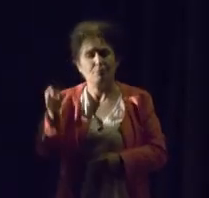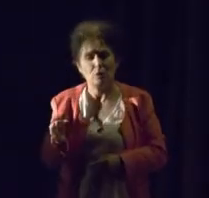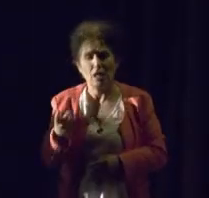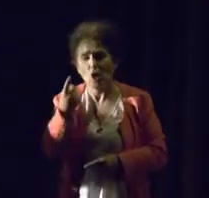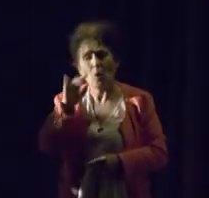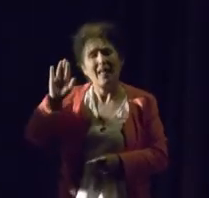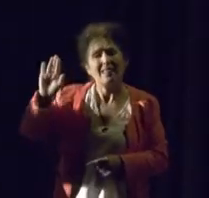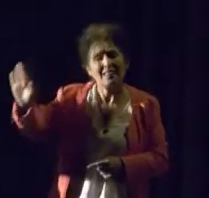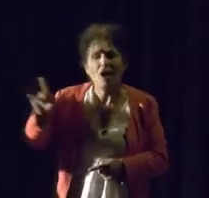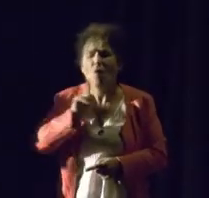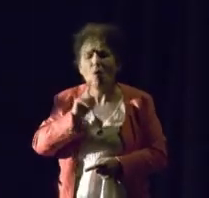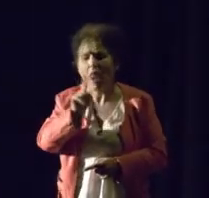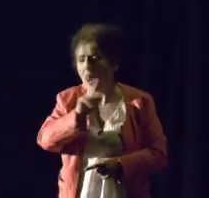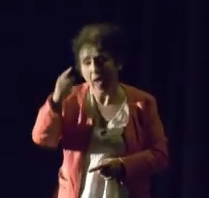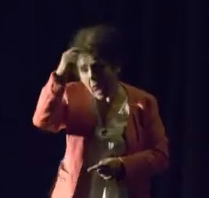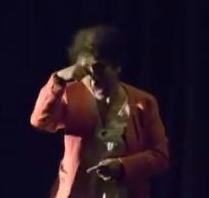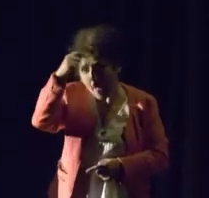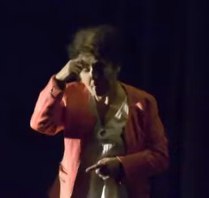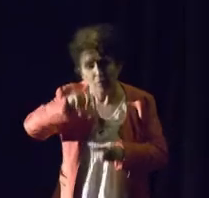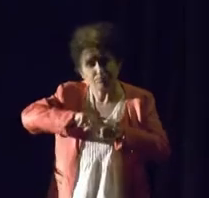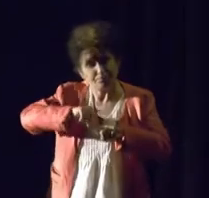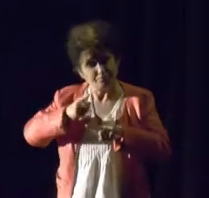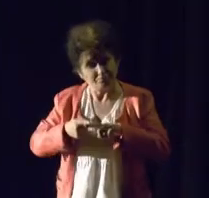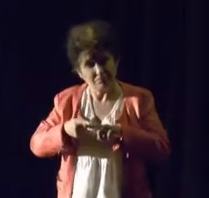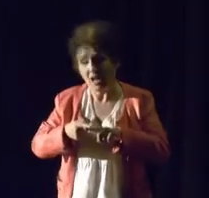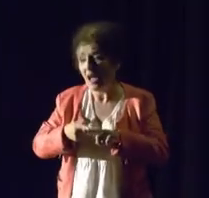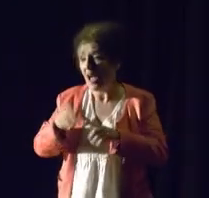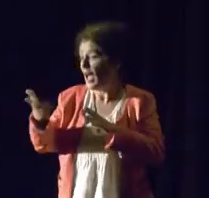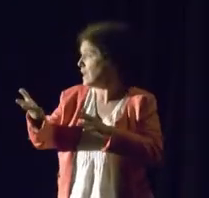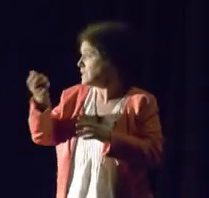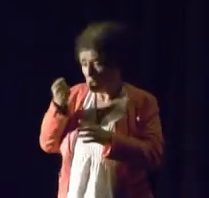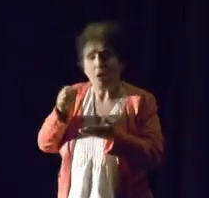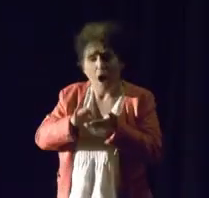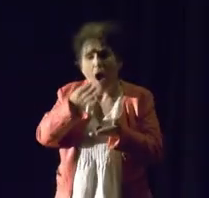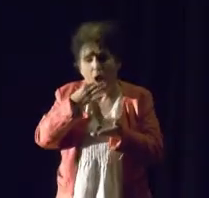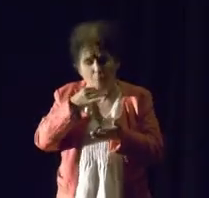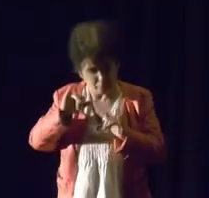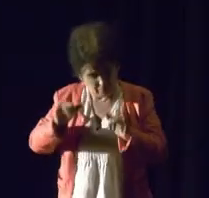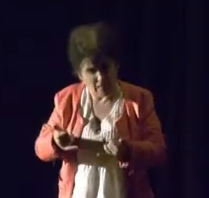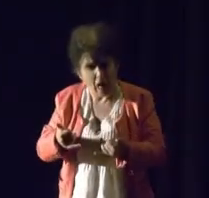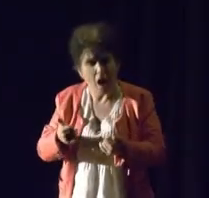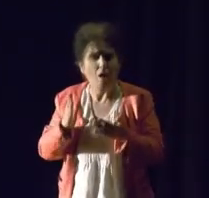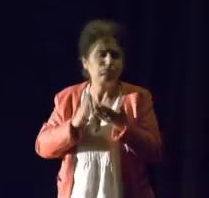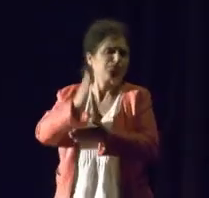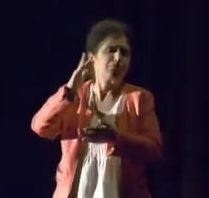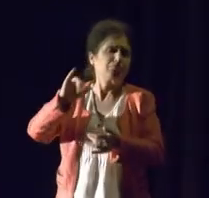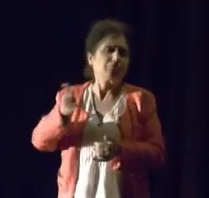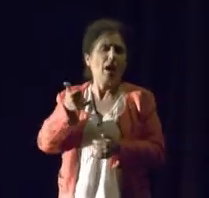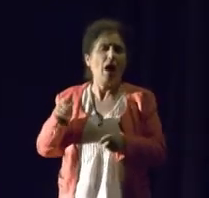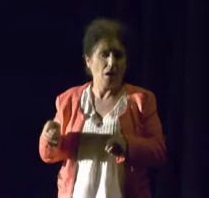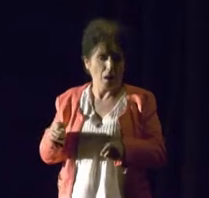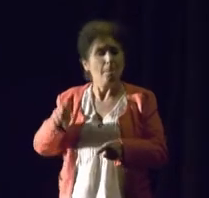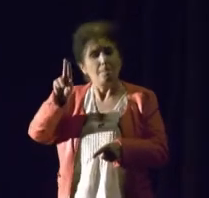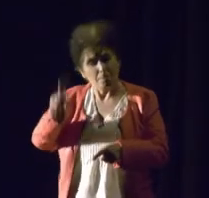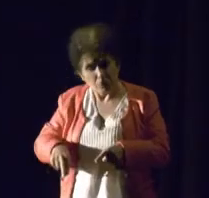43% од тие кои што ненамерно забремениле, всушност земале контрацептивни пилули. Значи, може да